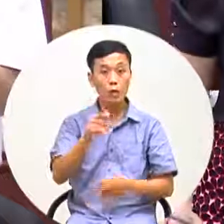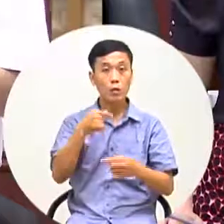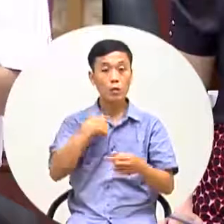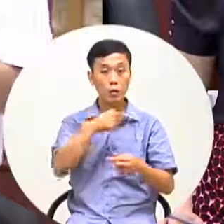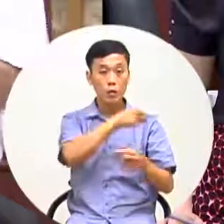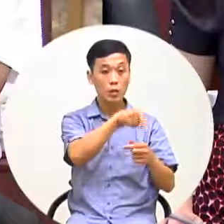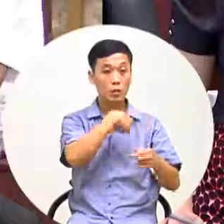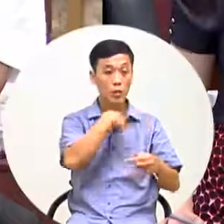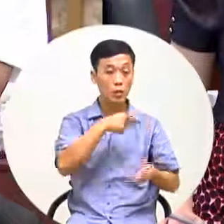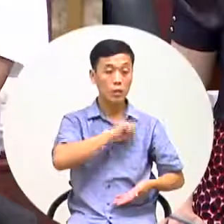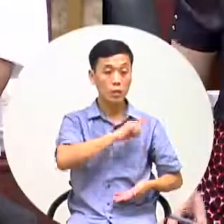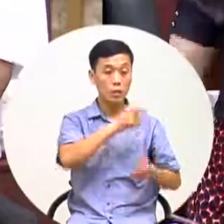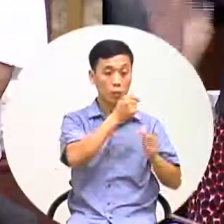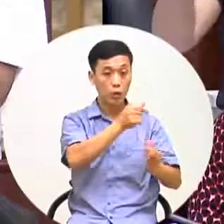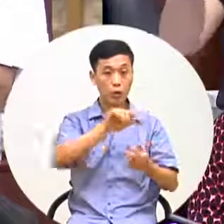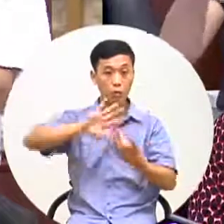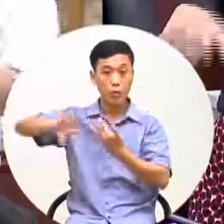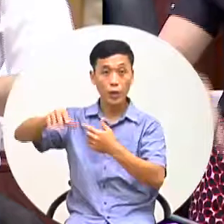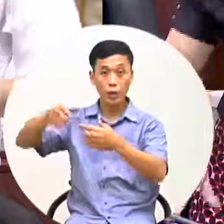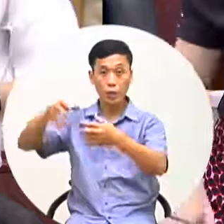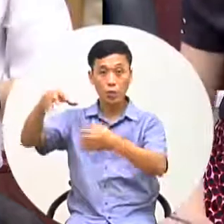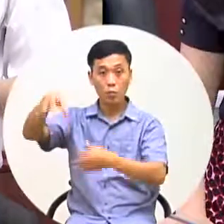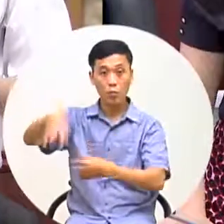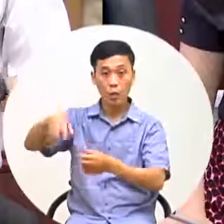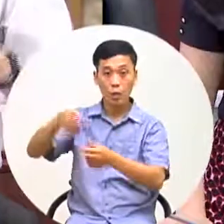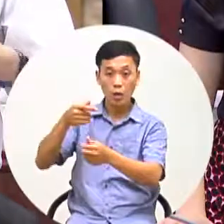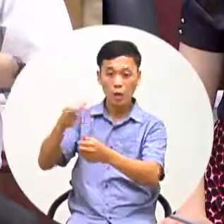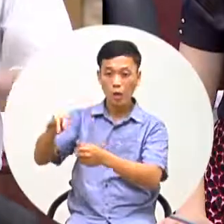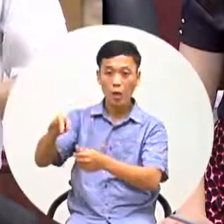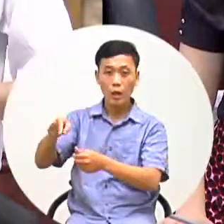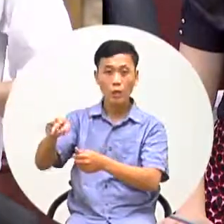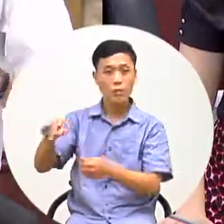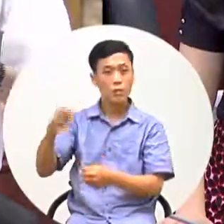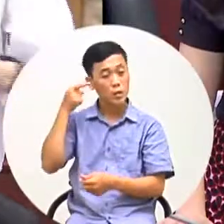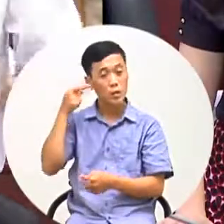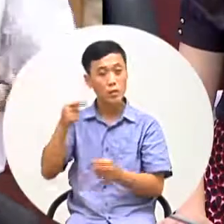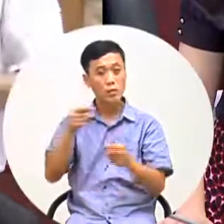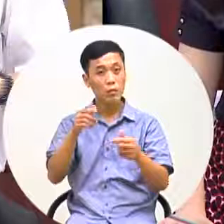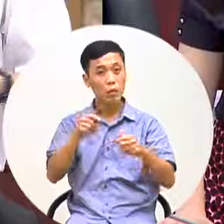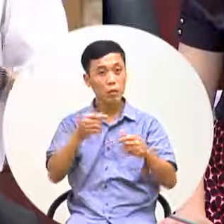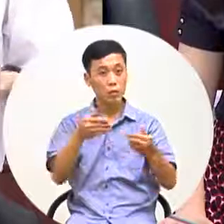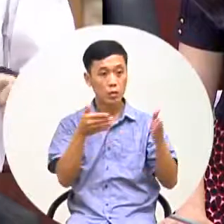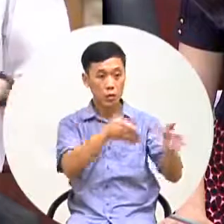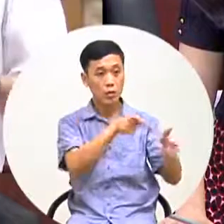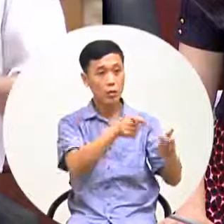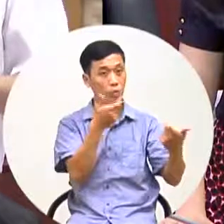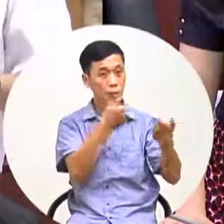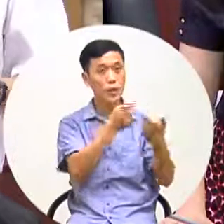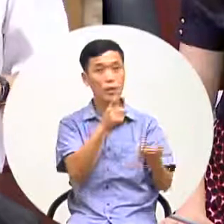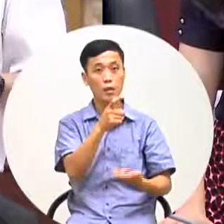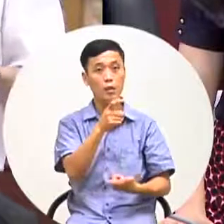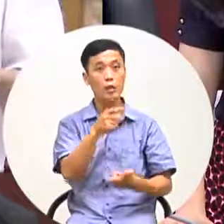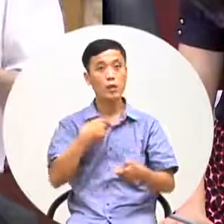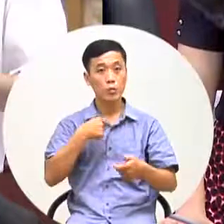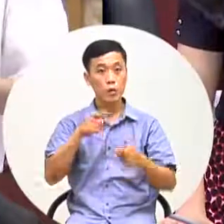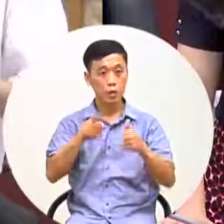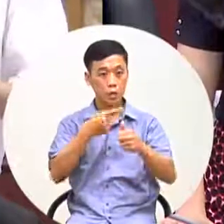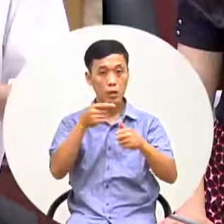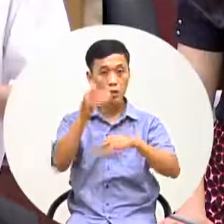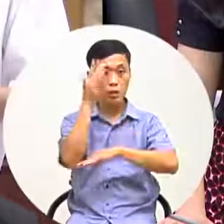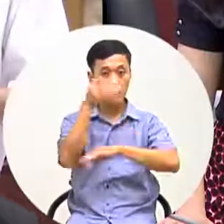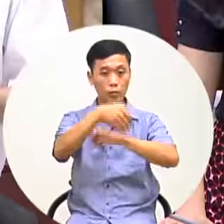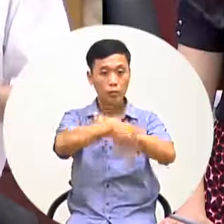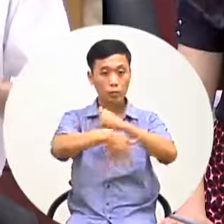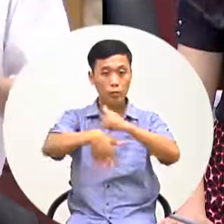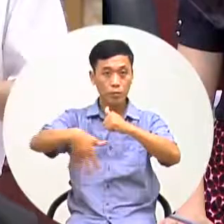时候就他们说他们根本就做，对，是，所以我们先从府内的各机关，现在不过要跟议